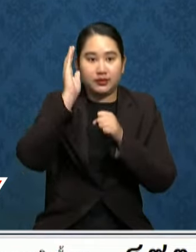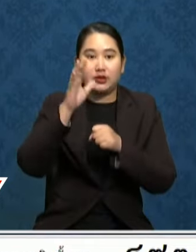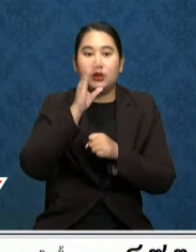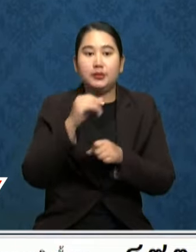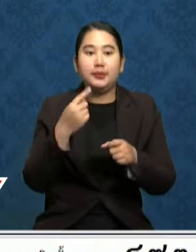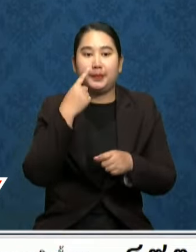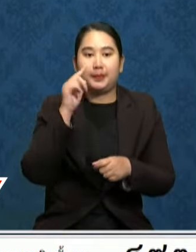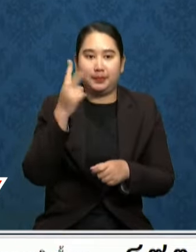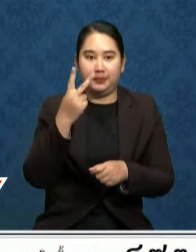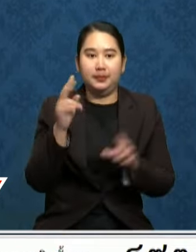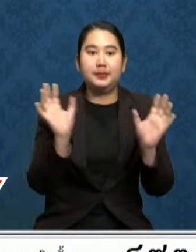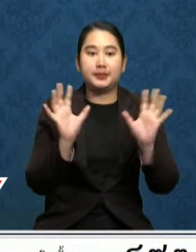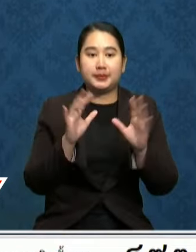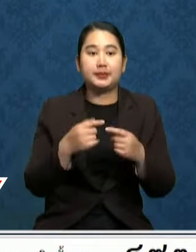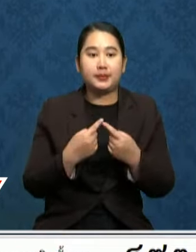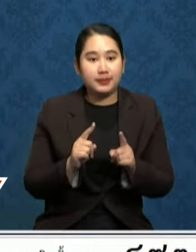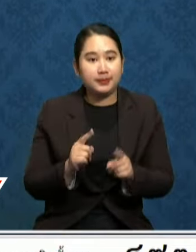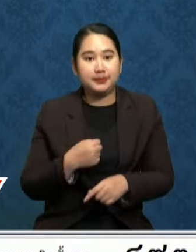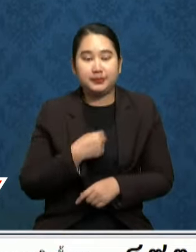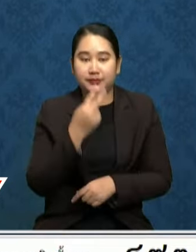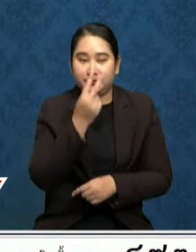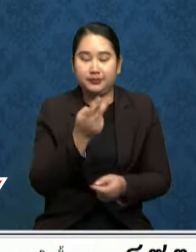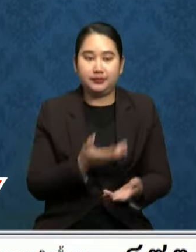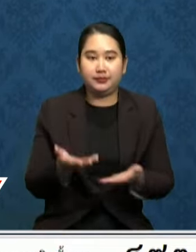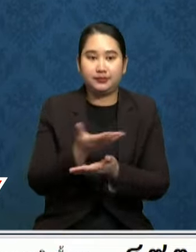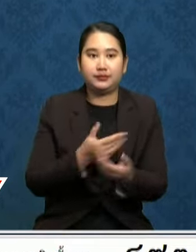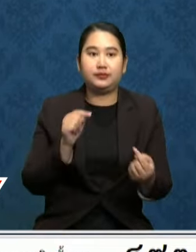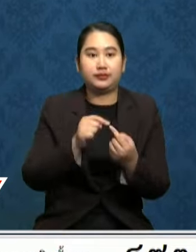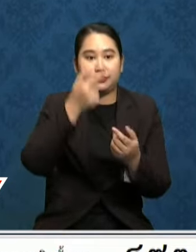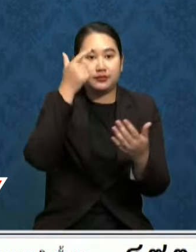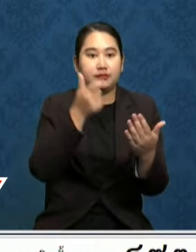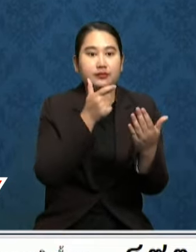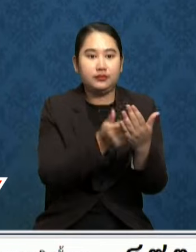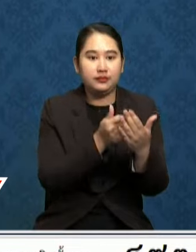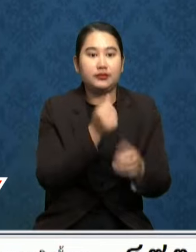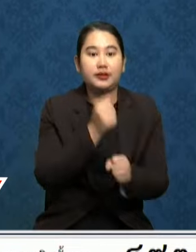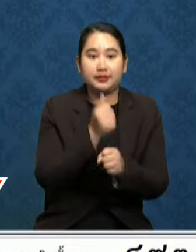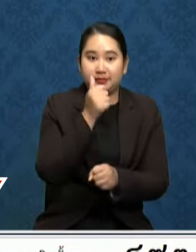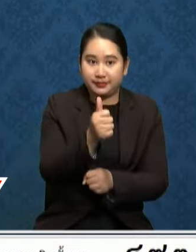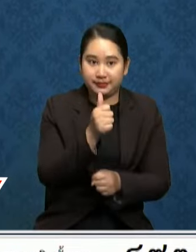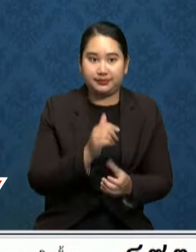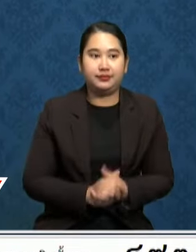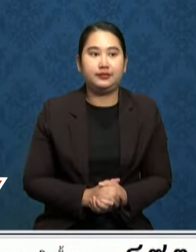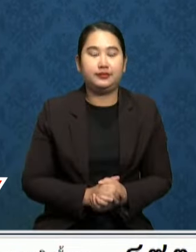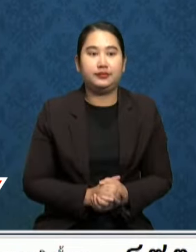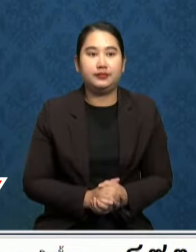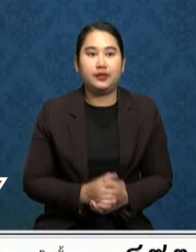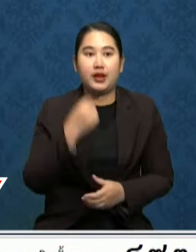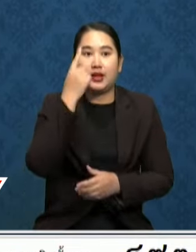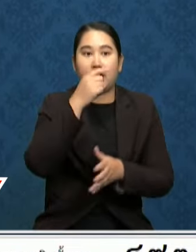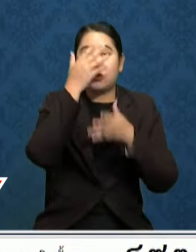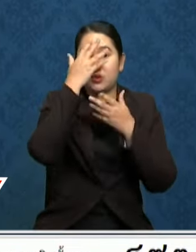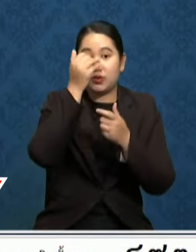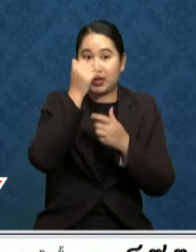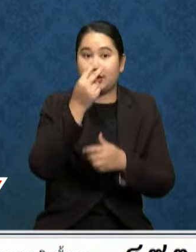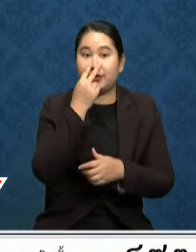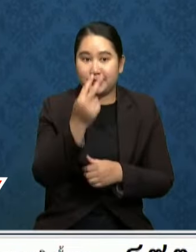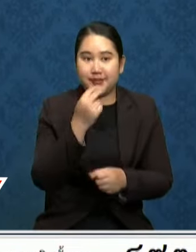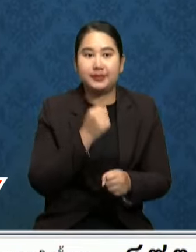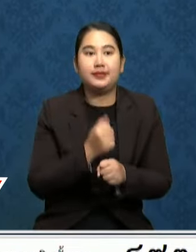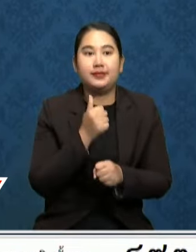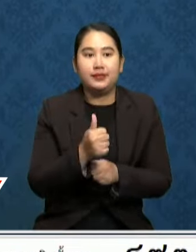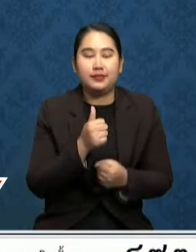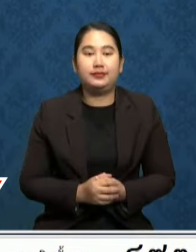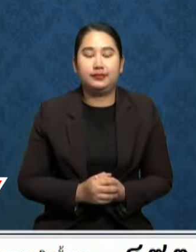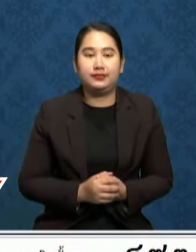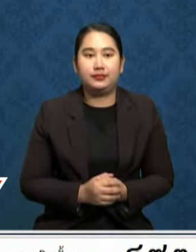้ำก็สามารถจะไปพจารณาในส่วของ QR Code มุมบนขวาได้เชนเดยวกัถ้หากวาท่านใดสนใจเป็กอภิบรายใน